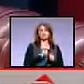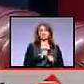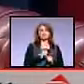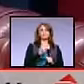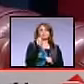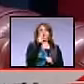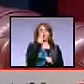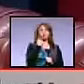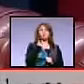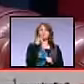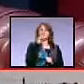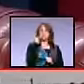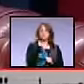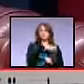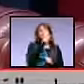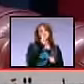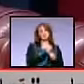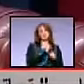لي لا مثل. وكان